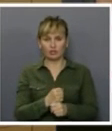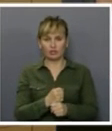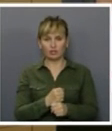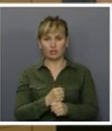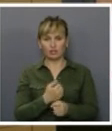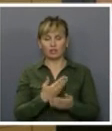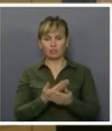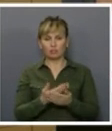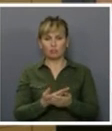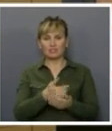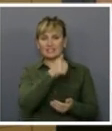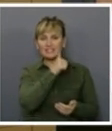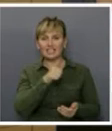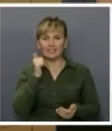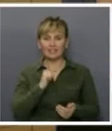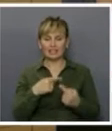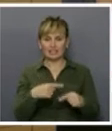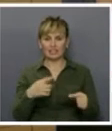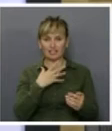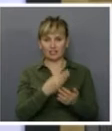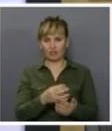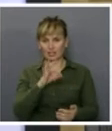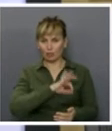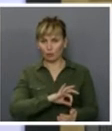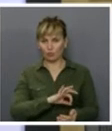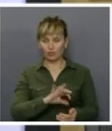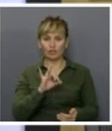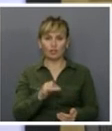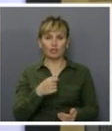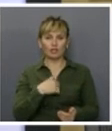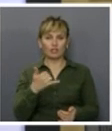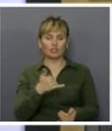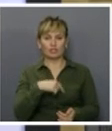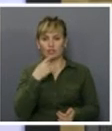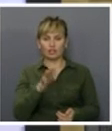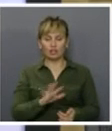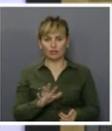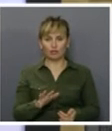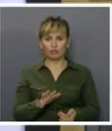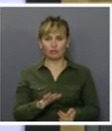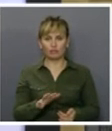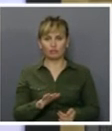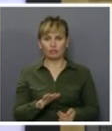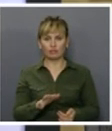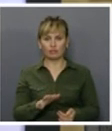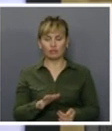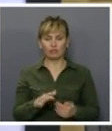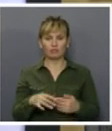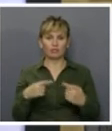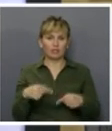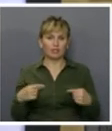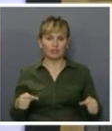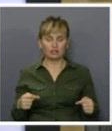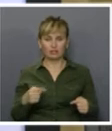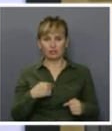так, скрывать некоторые свои доходы. И я сейчас не говорю там какие-то громоверские вещи, я считаю,